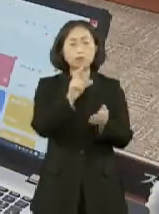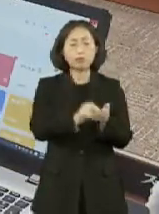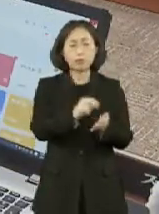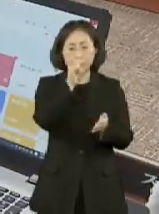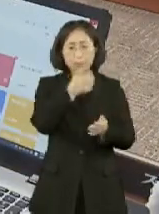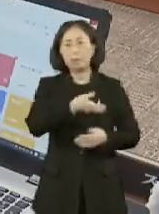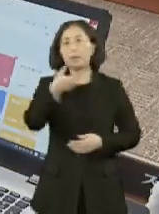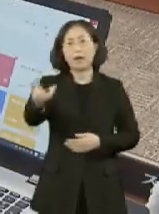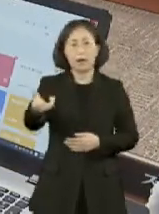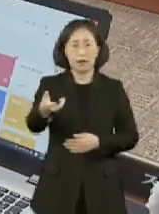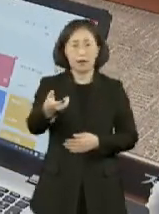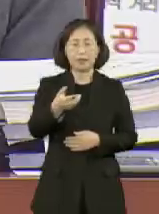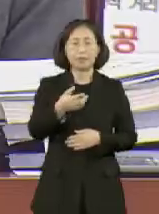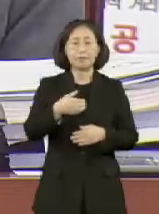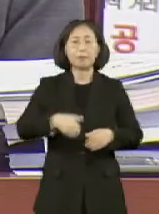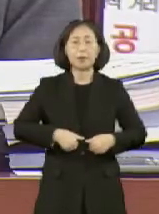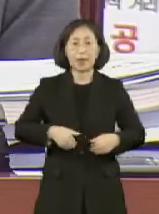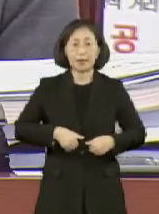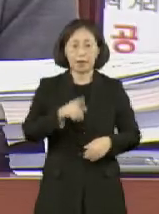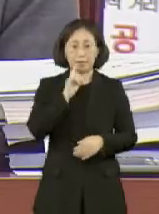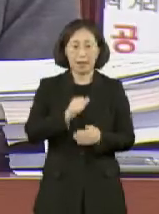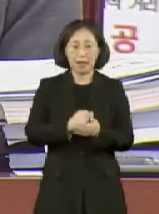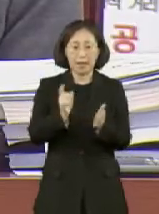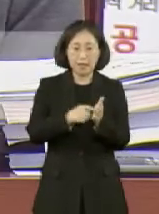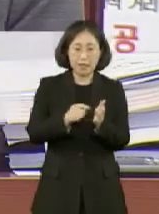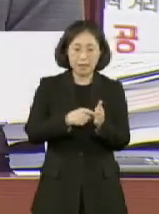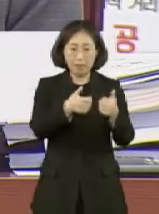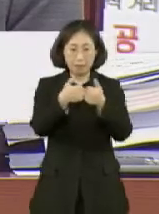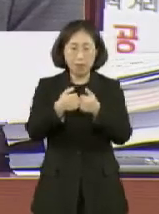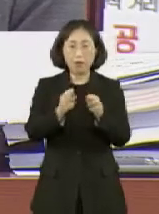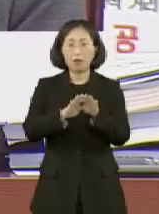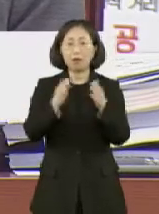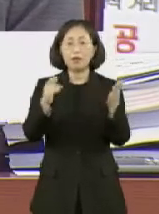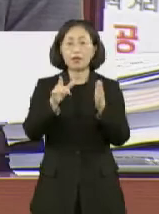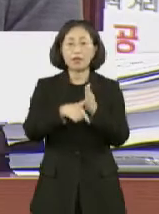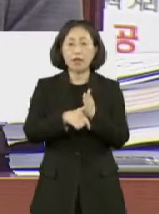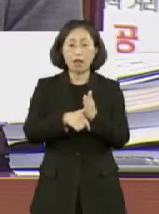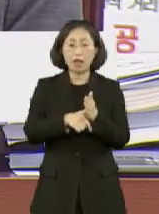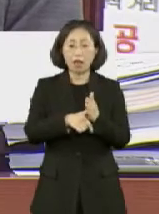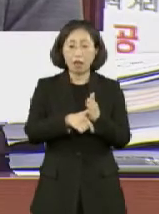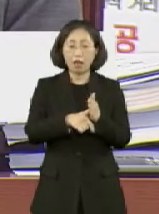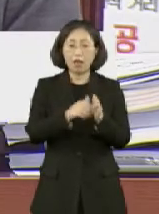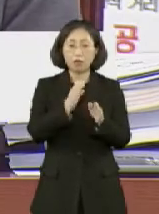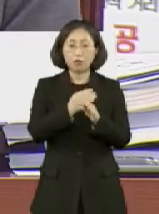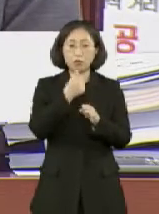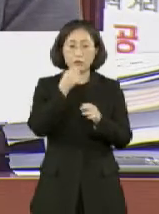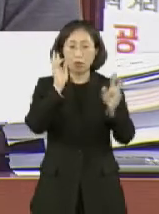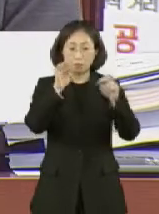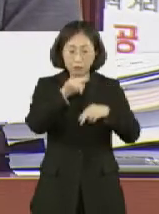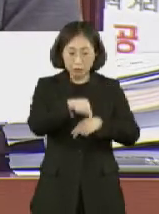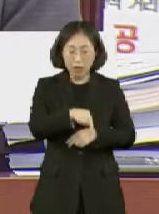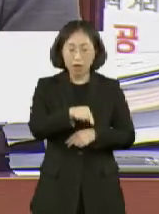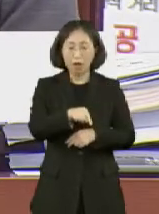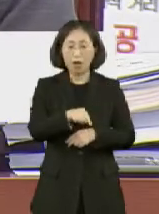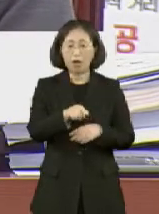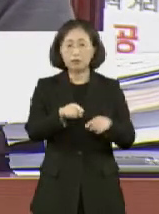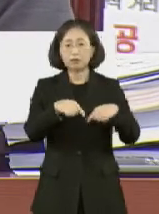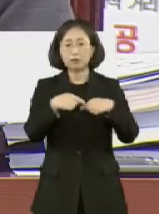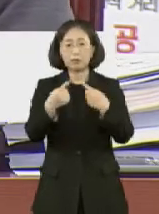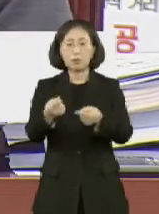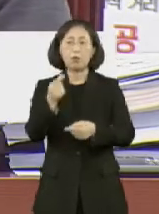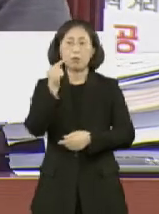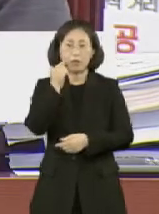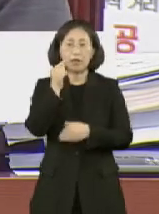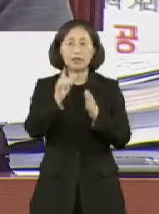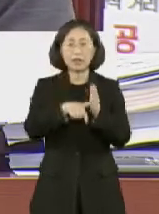이전 의지를 밝혀왔습니다. 그런 긴급한 회의가 열릴 때 이제 중기부 같은 경우에 간혹 이제 참석을 못하는